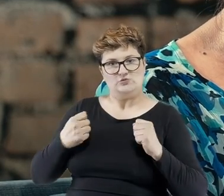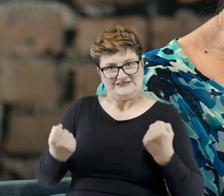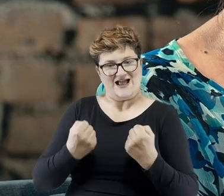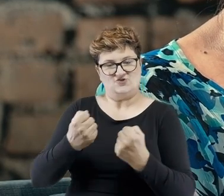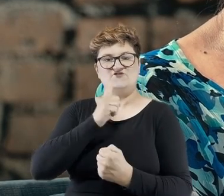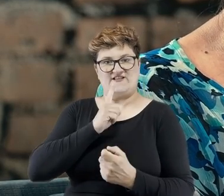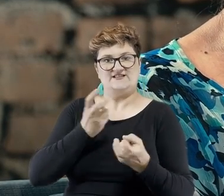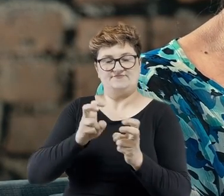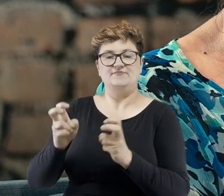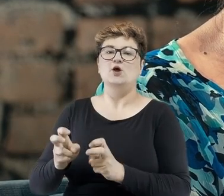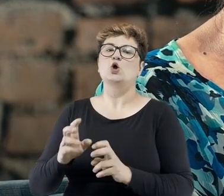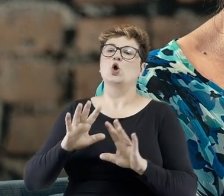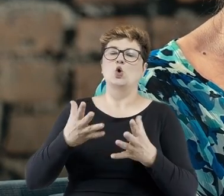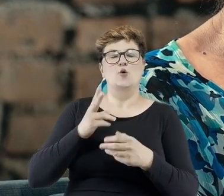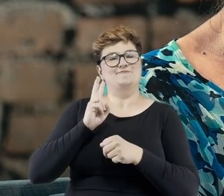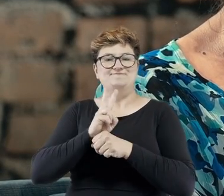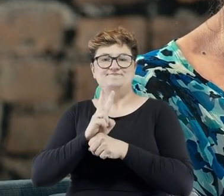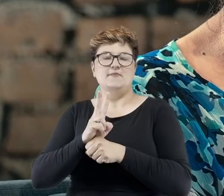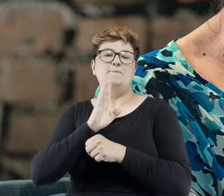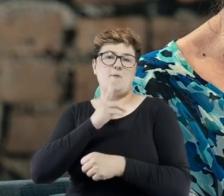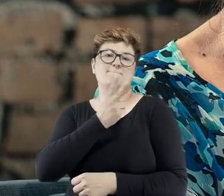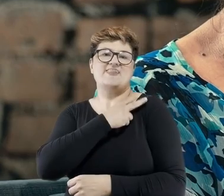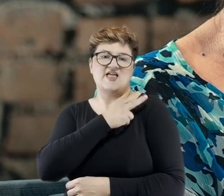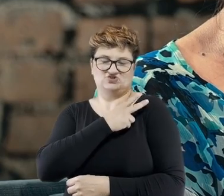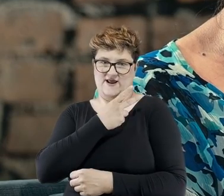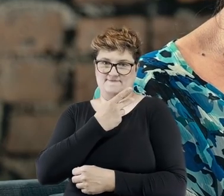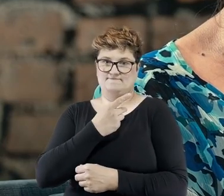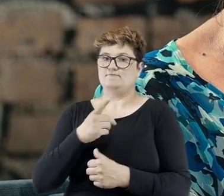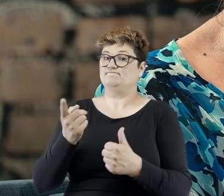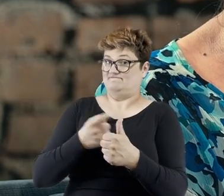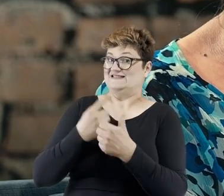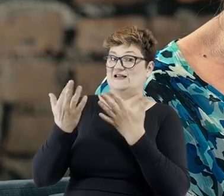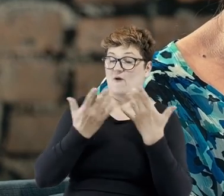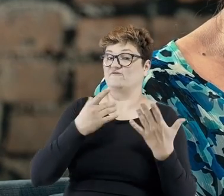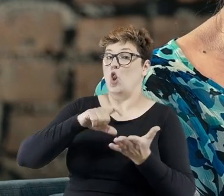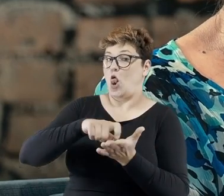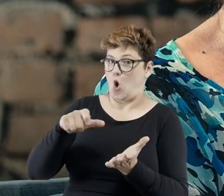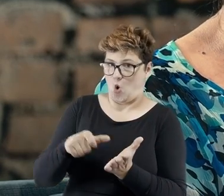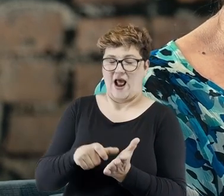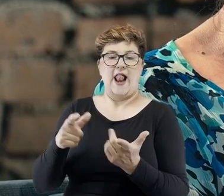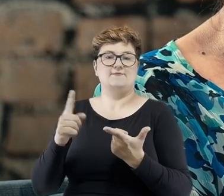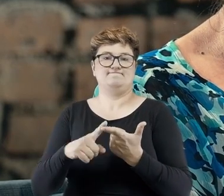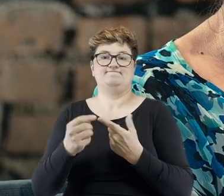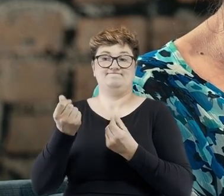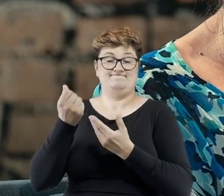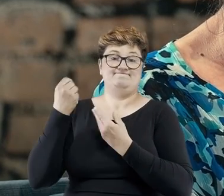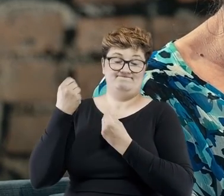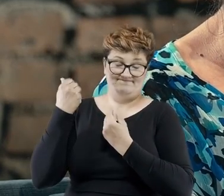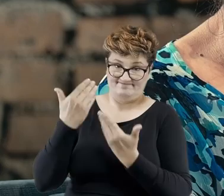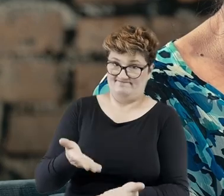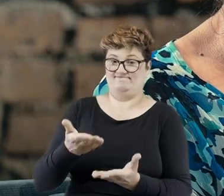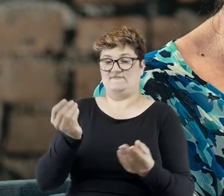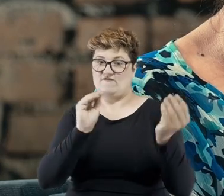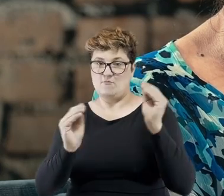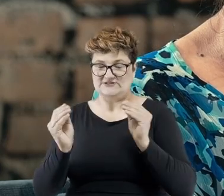świetlic, protektorki były w zasadzie menadżerkami takich świetlic. To znaczy one musiały pozyskać lokal, one musiały pozyskać fundusze